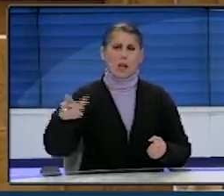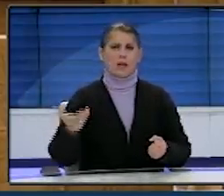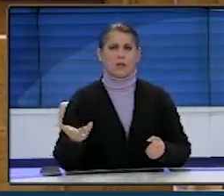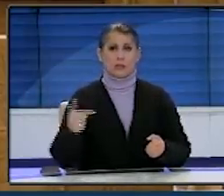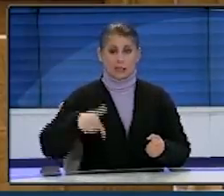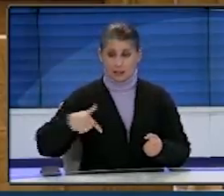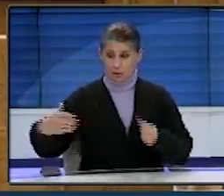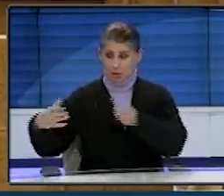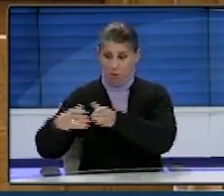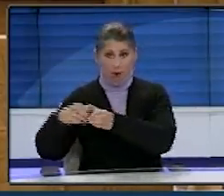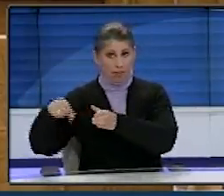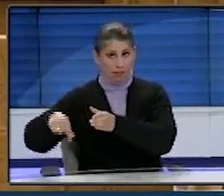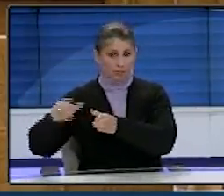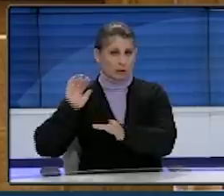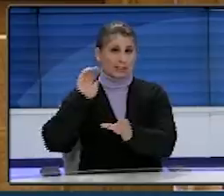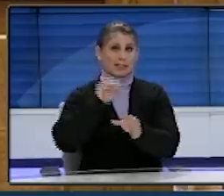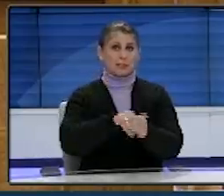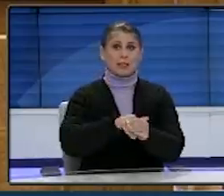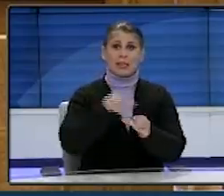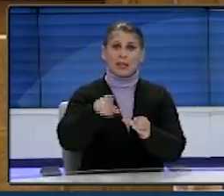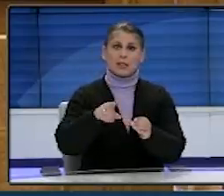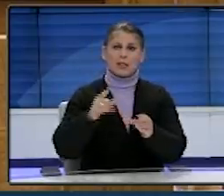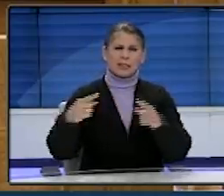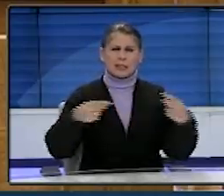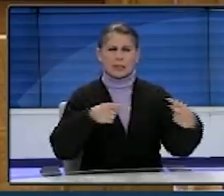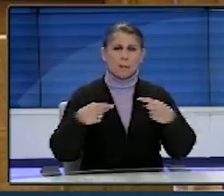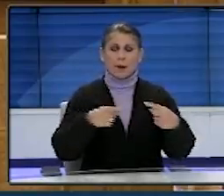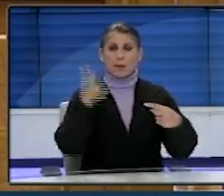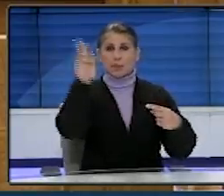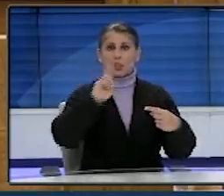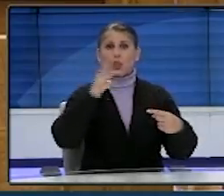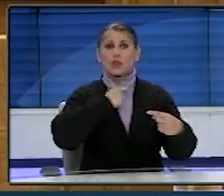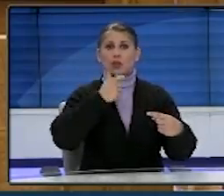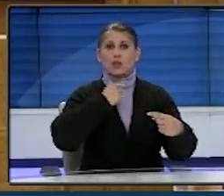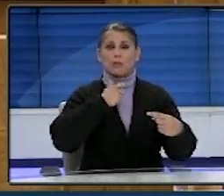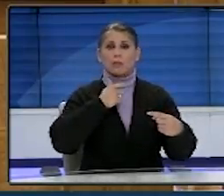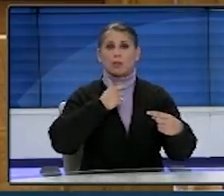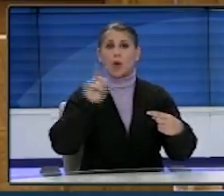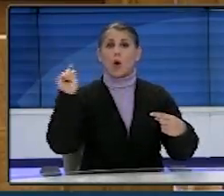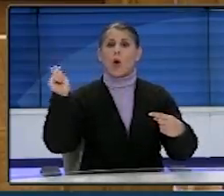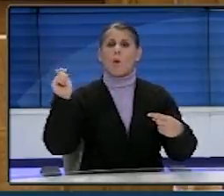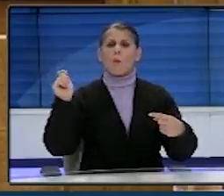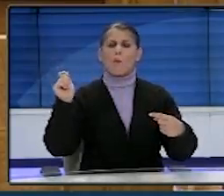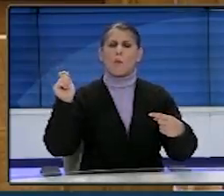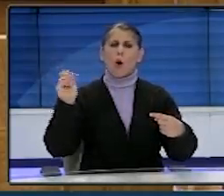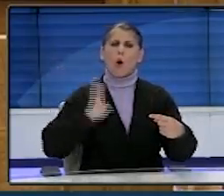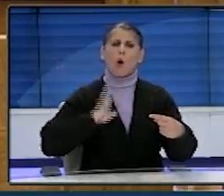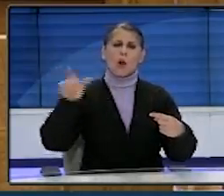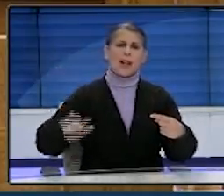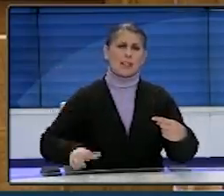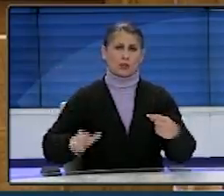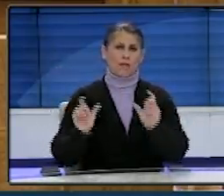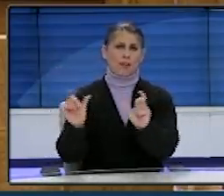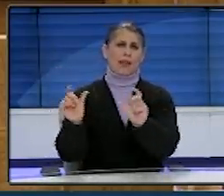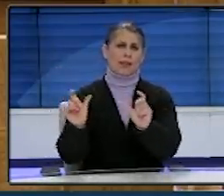Σήμερα το τάγμα αυτό συμμετέχει στις σφοδρές μάχες με τις ρωσόφωνες πολιτοφυλακές. Να σας